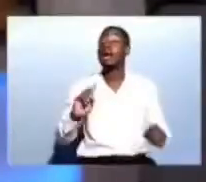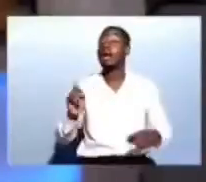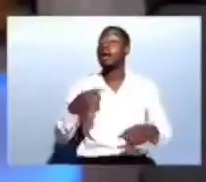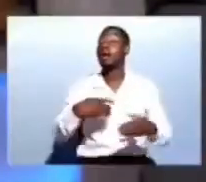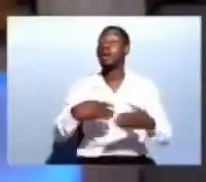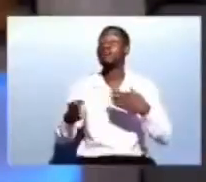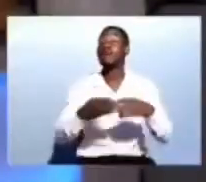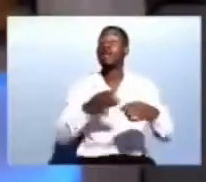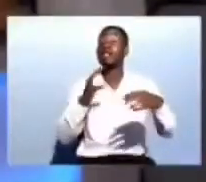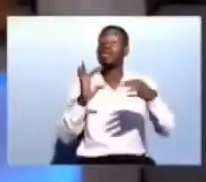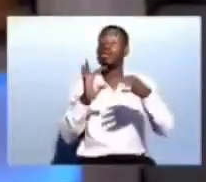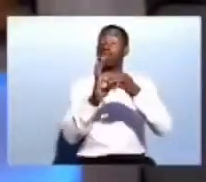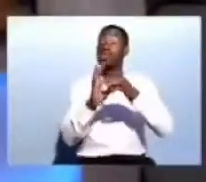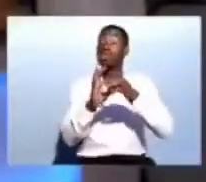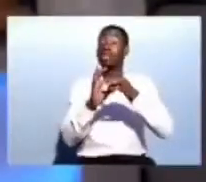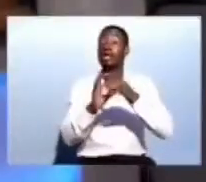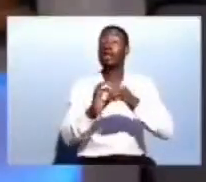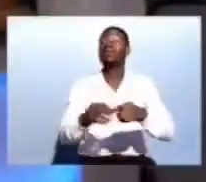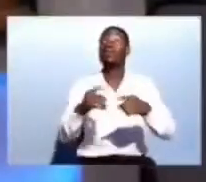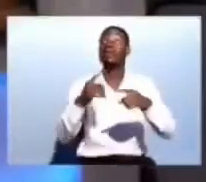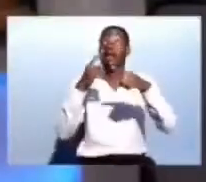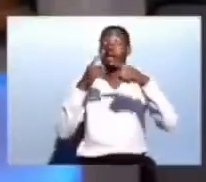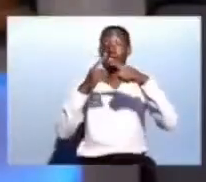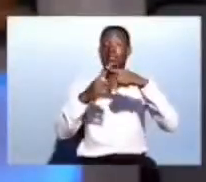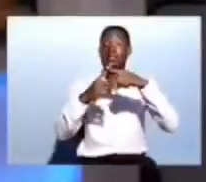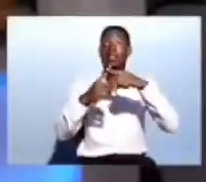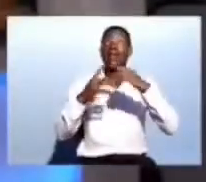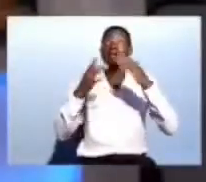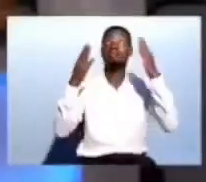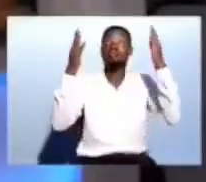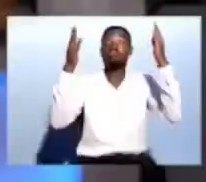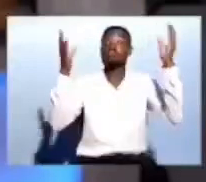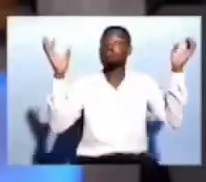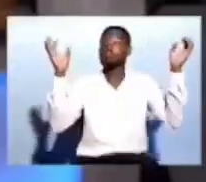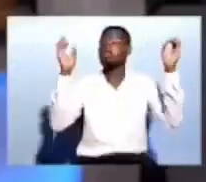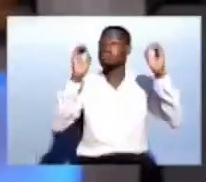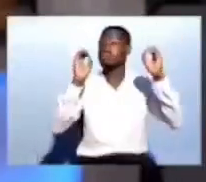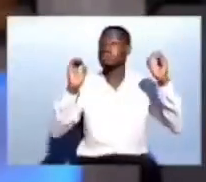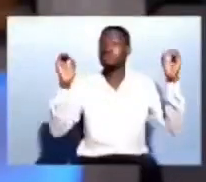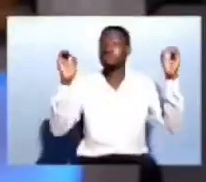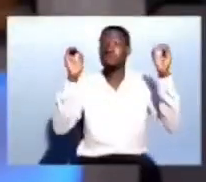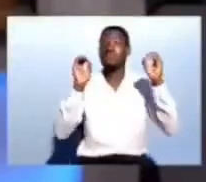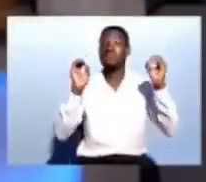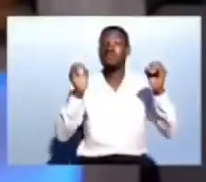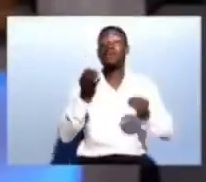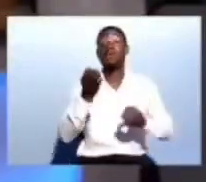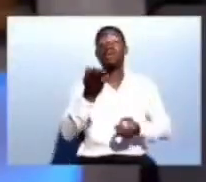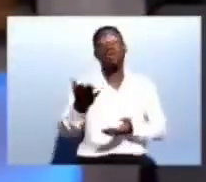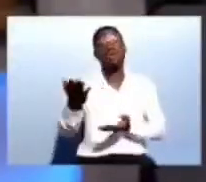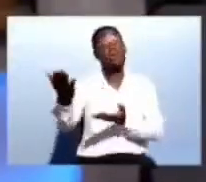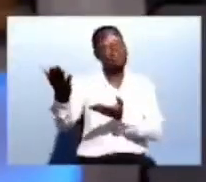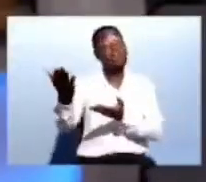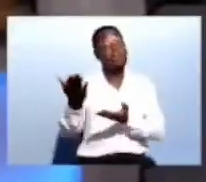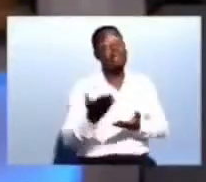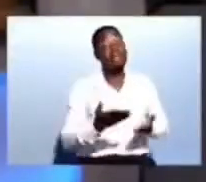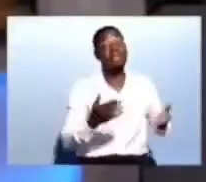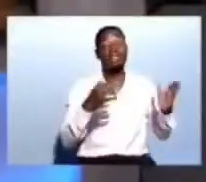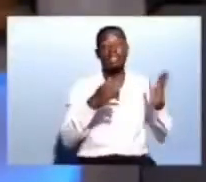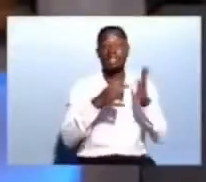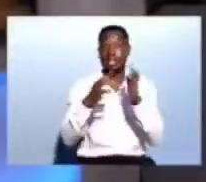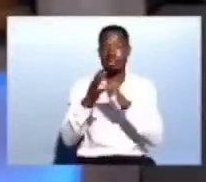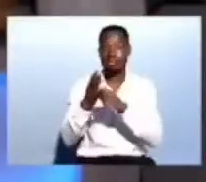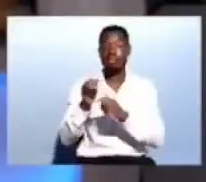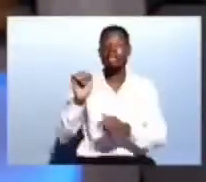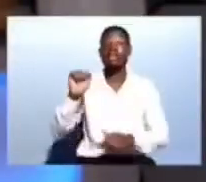na mwenye kanisa. Upagani unaharibu ndoa. Kwa hiyo mpokee Yesu. Ndio maana katika mikutano